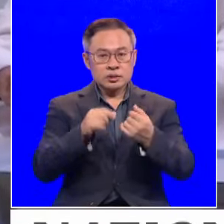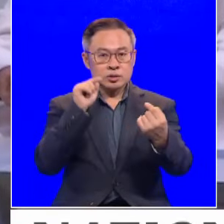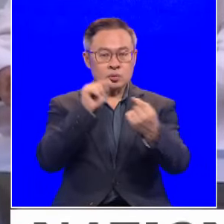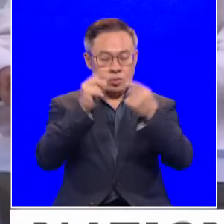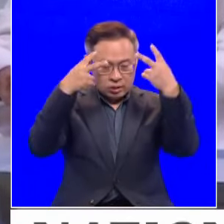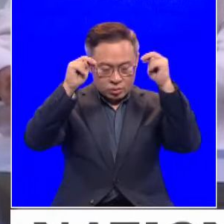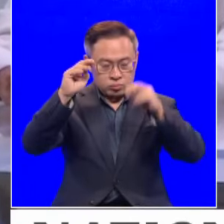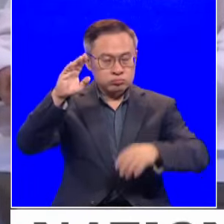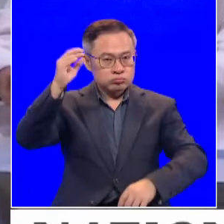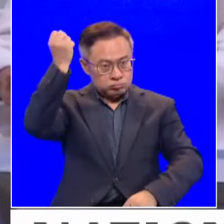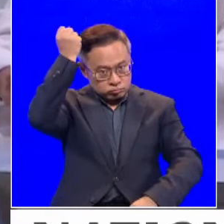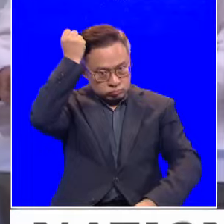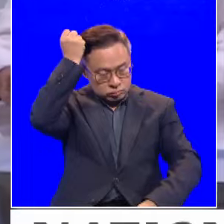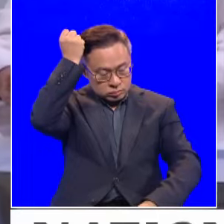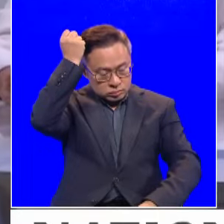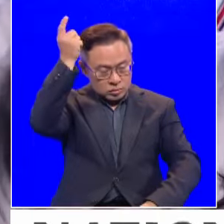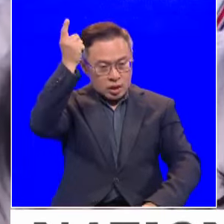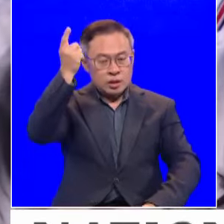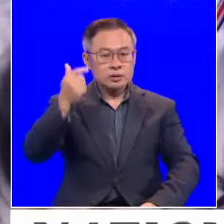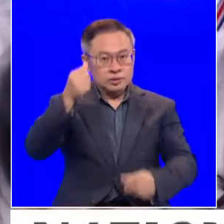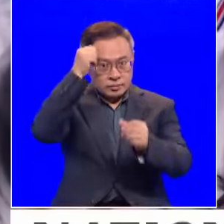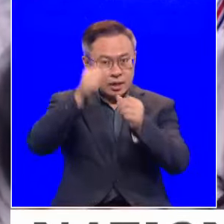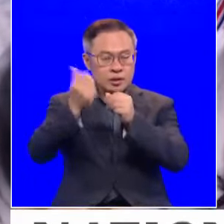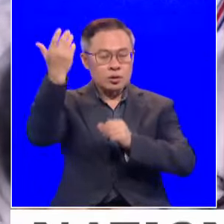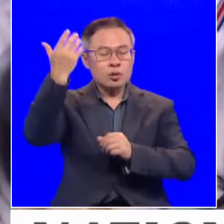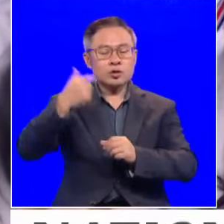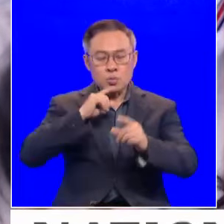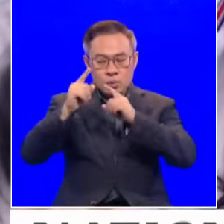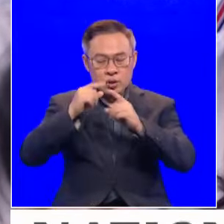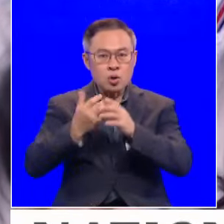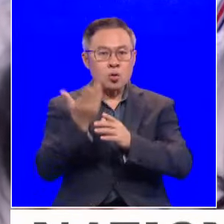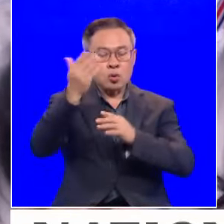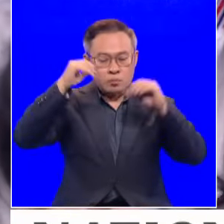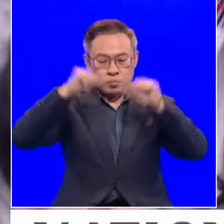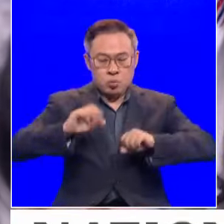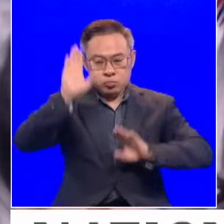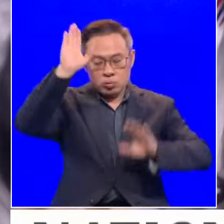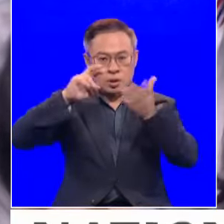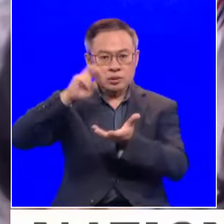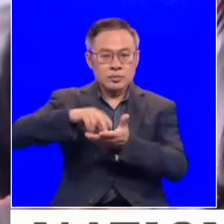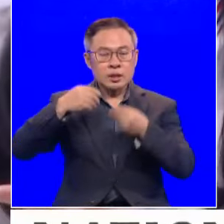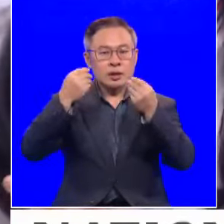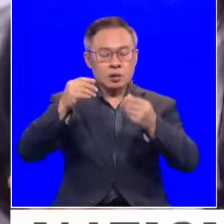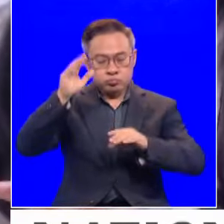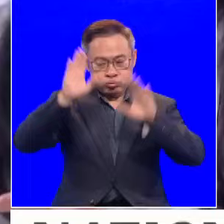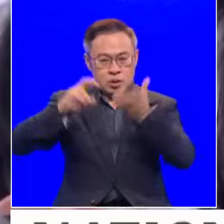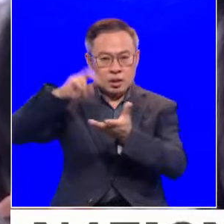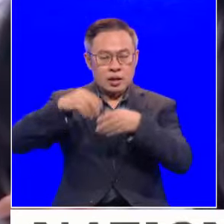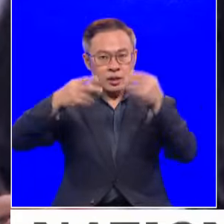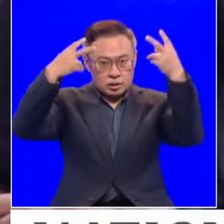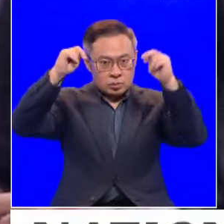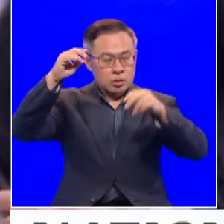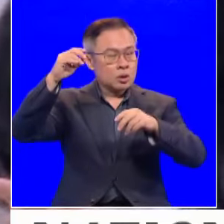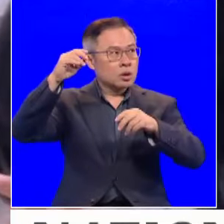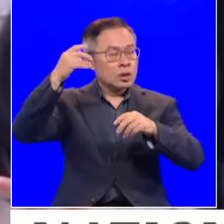ที่ได้ให้คำมั่นกับพรรคพลังประชารัฐในการลงมติเห็นชอบให้เป็นนายกรัฐมนตรีค่ะและให้พรรคพลังประชารัฐได้มีที่นั่งในคณะรัฐมนต